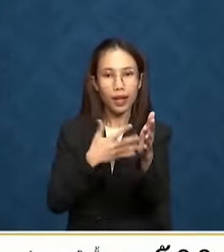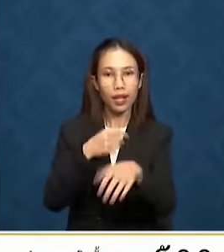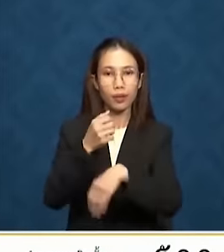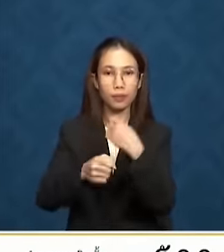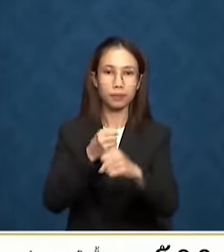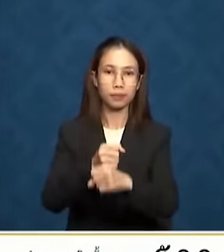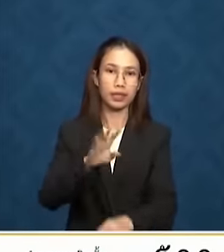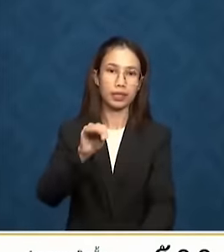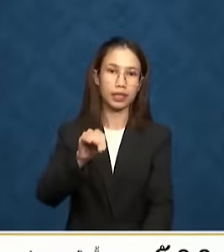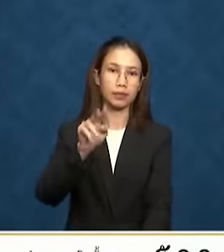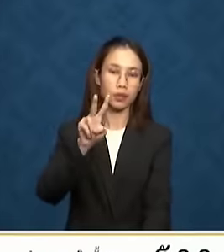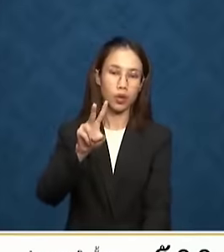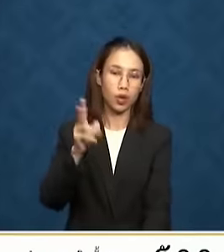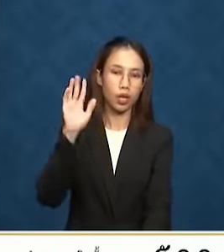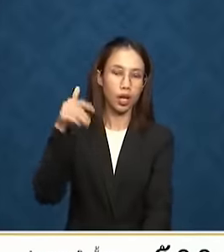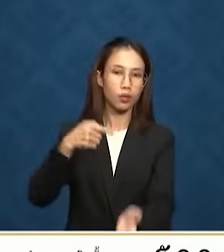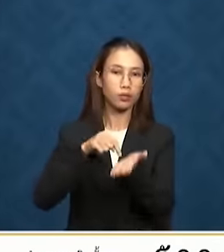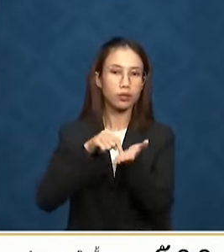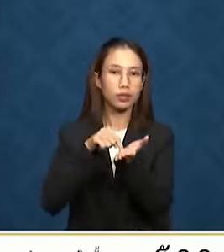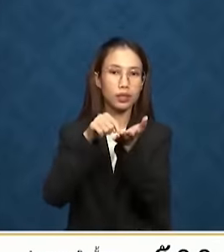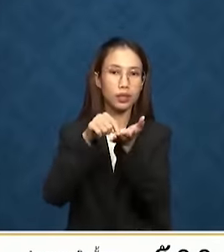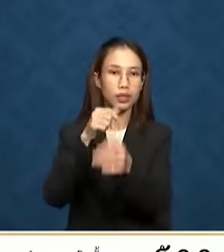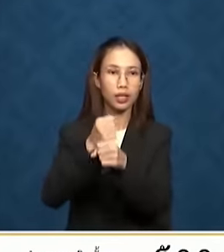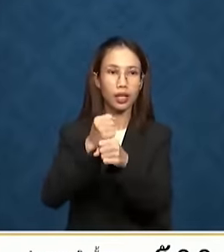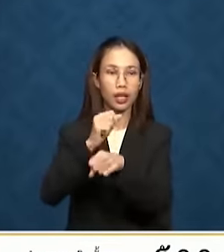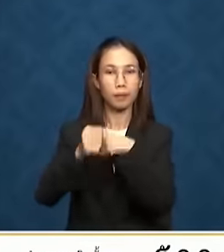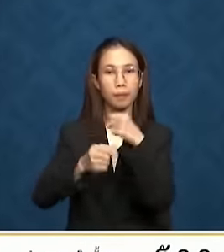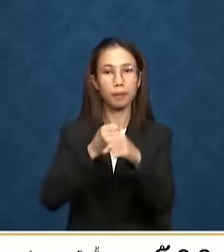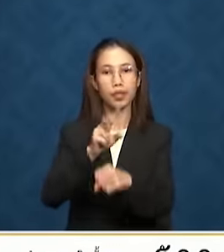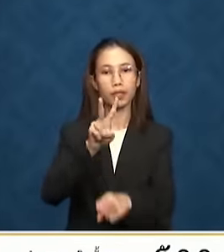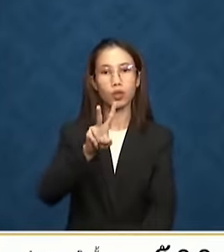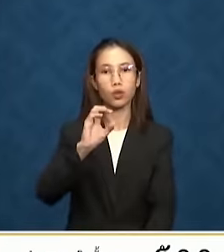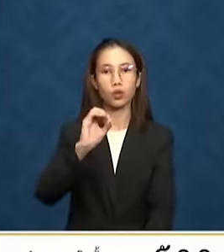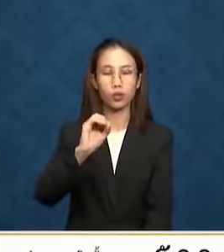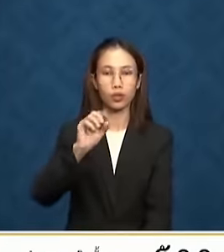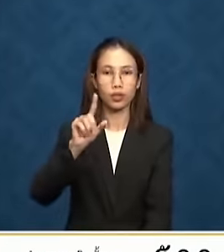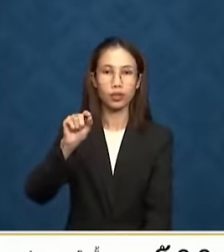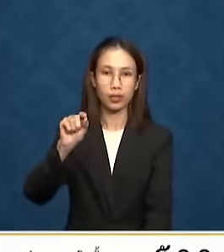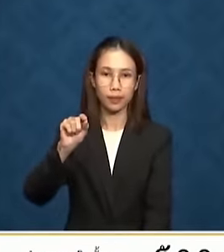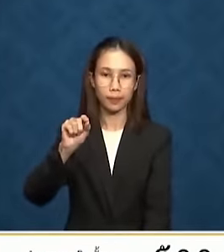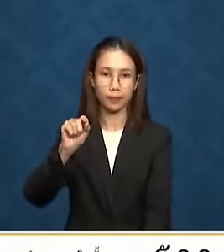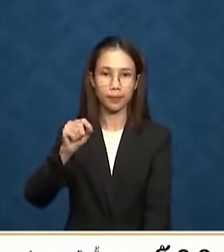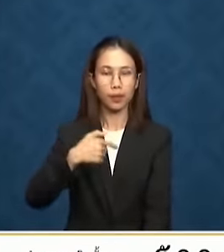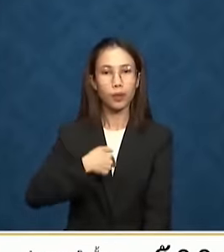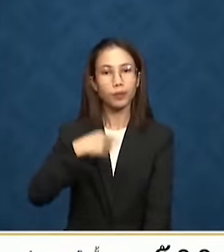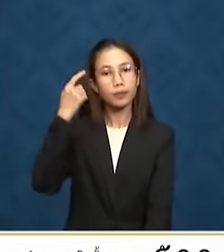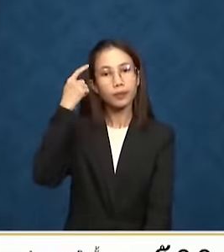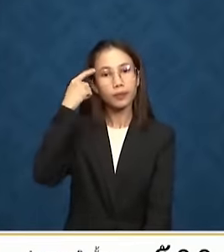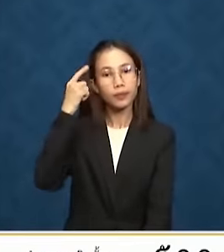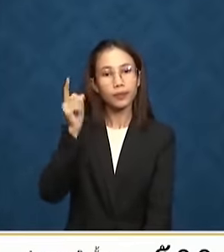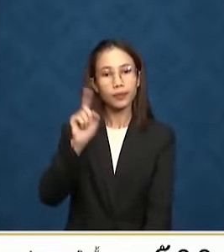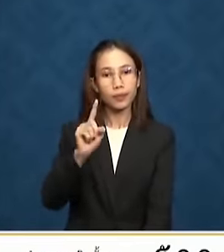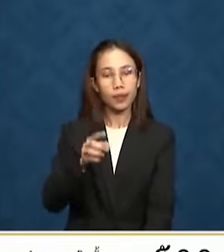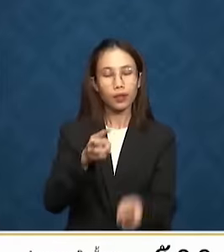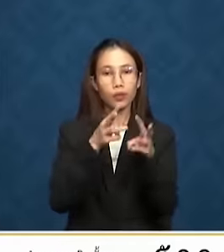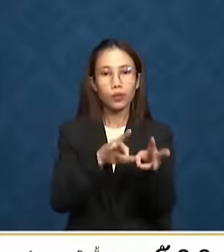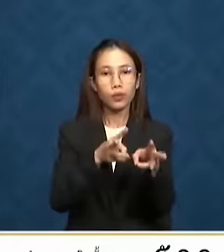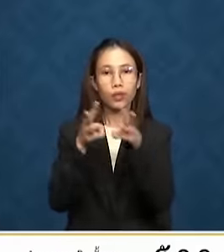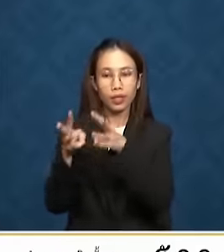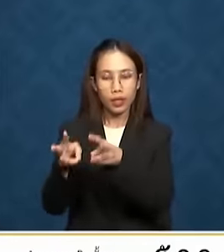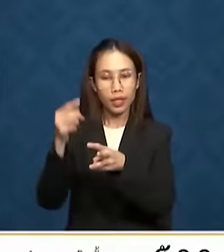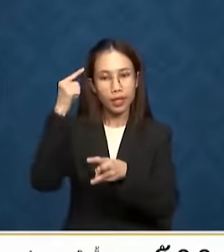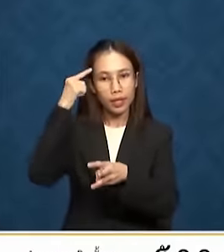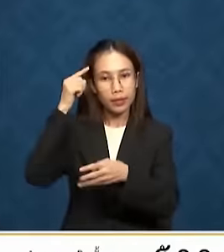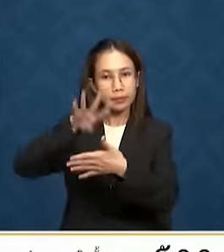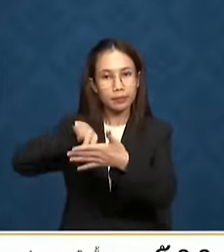ได้นำเสนอนั้นทำเมื่อปี 2020เพราะฉะนั้นผมก็คิดว่ามันมีวิธีที่จะคิดนอก